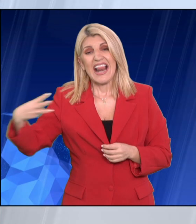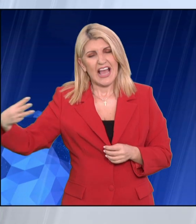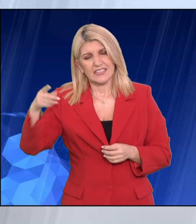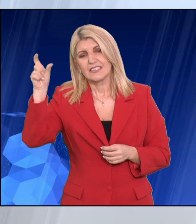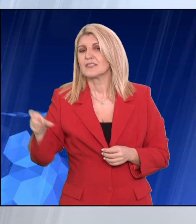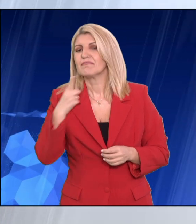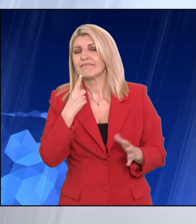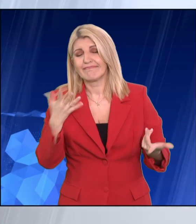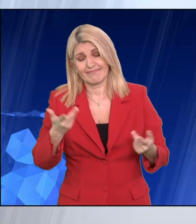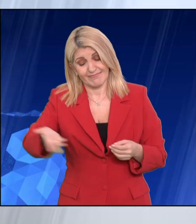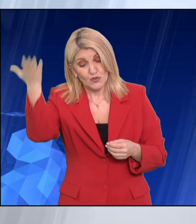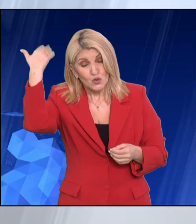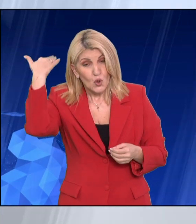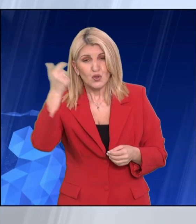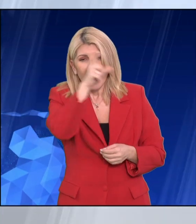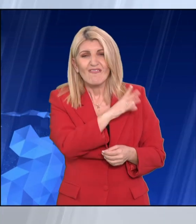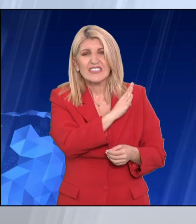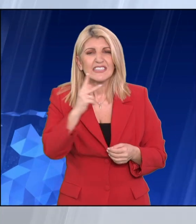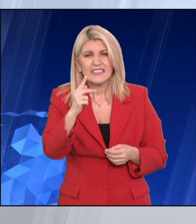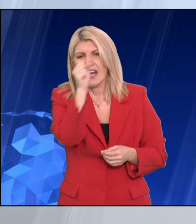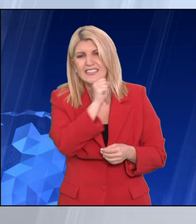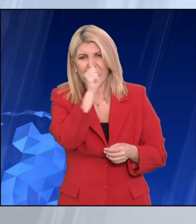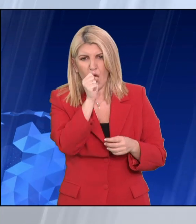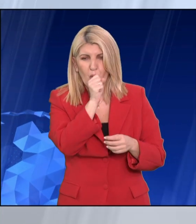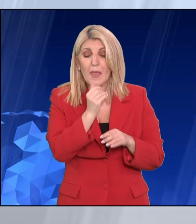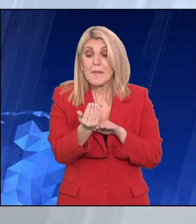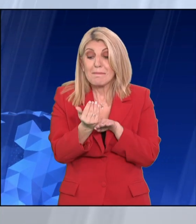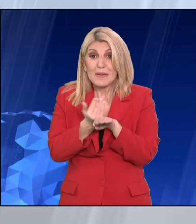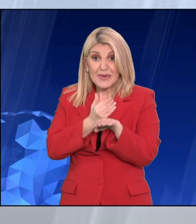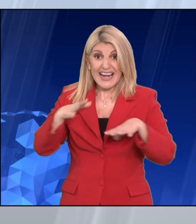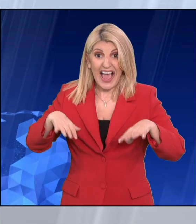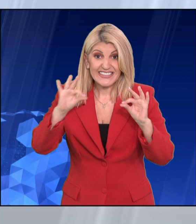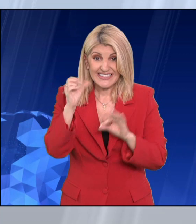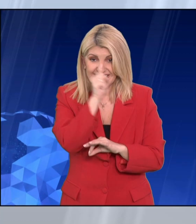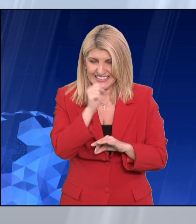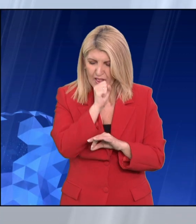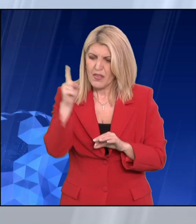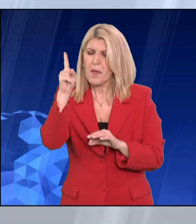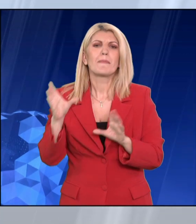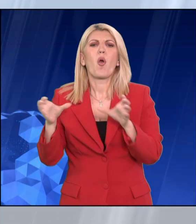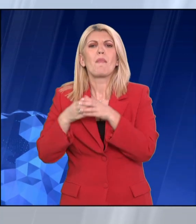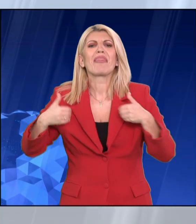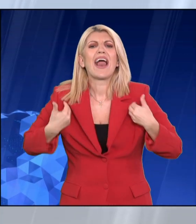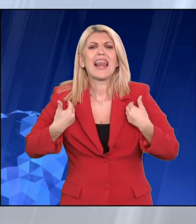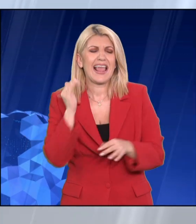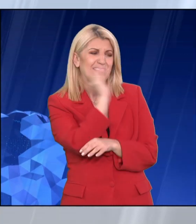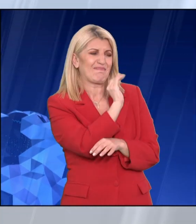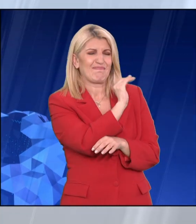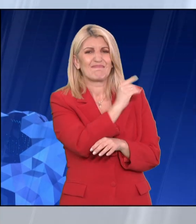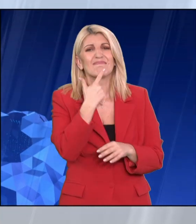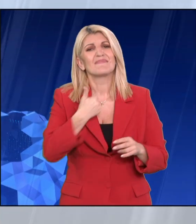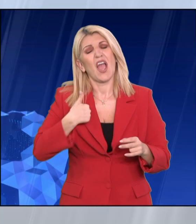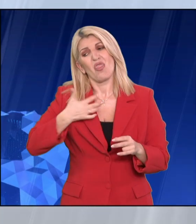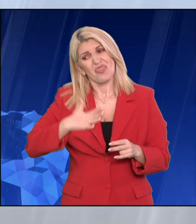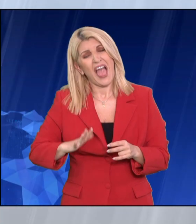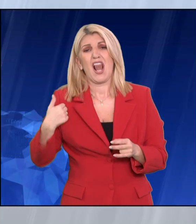στο καμαρίνι και του ζήτησαν συμβουλές για μια συναυλία που θα έκαναν για να μαζέψουν χρήματα για παιδιά με ειδικές ανάγκες. Με πόσα έσοδα θα είστε ικανοποιημένοι, ρώτησε